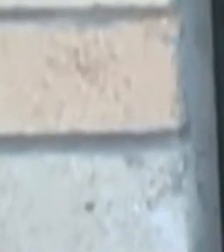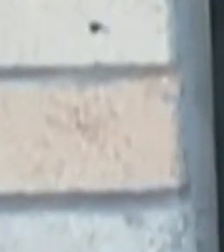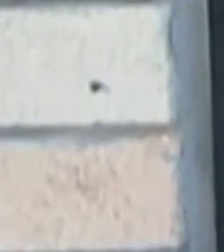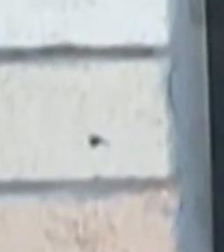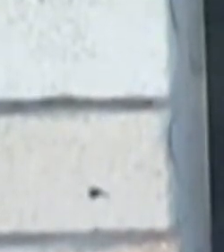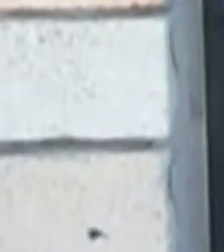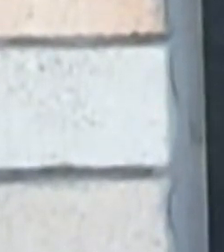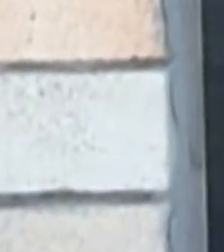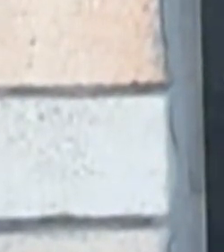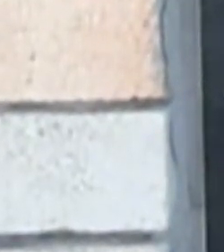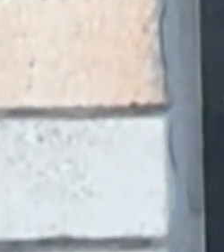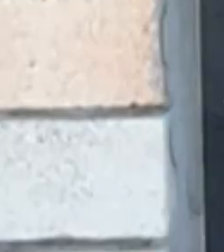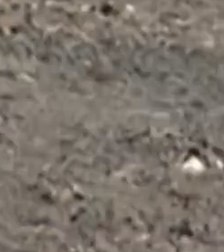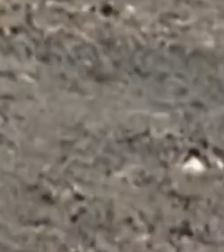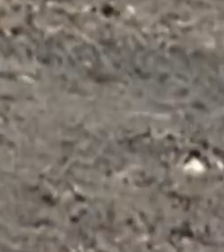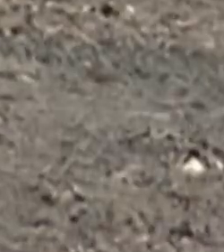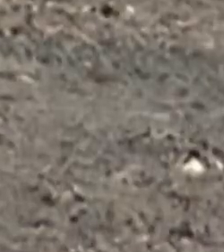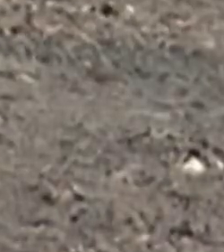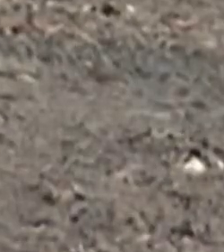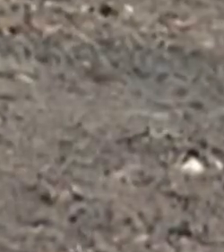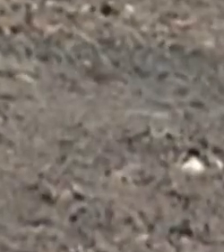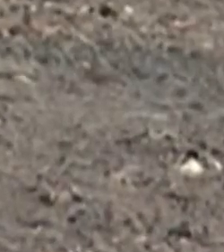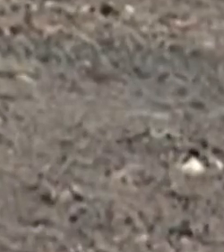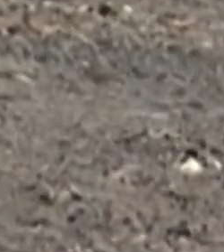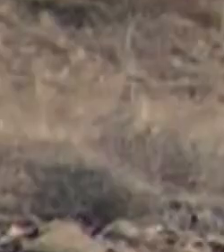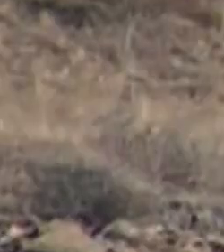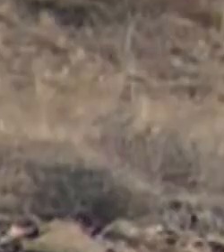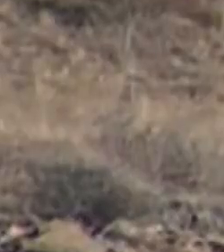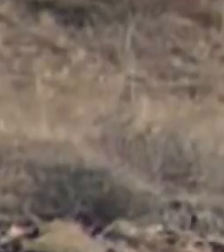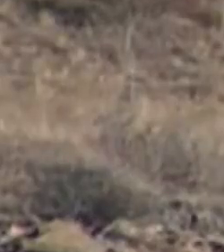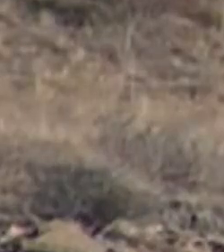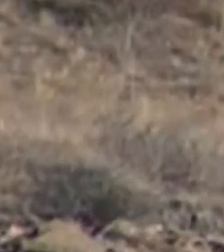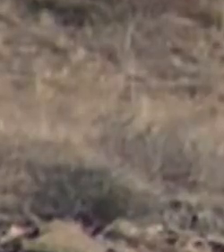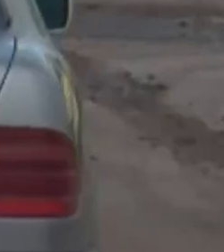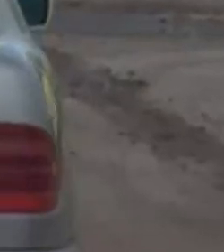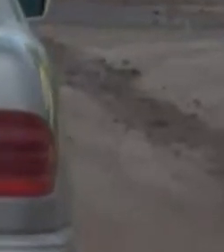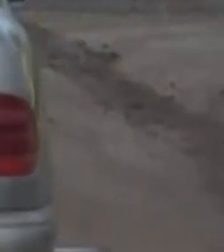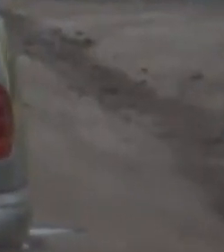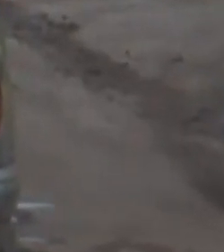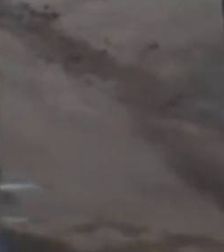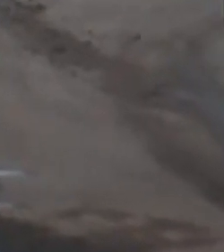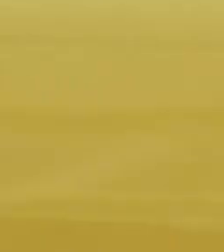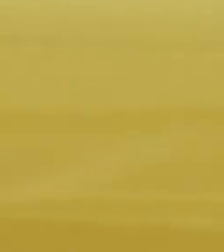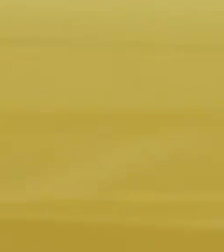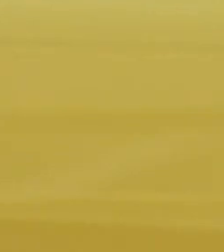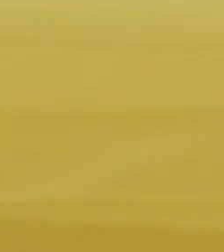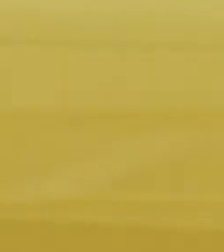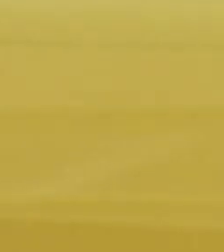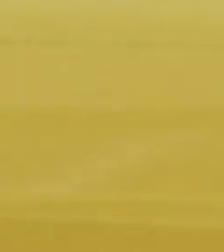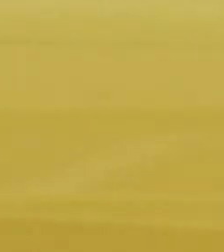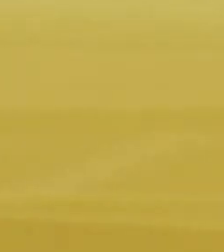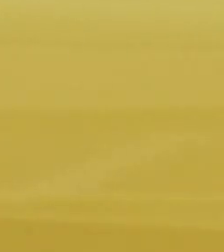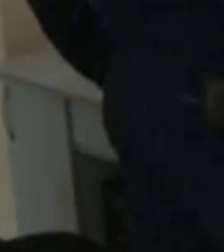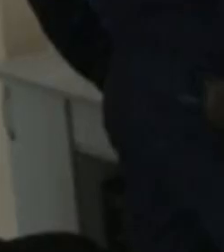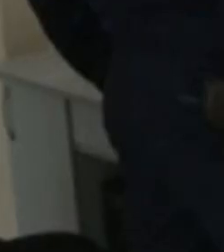самооборона почему гибели пермира в карагандинской области подозревали пятерых а на скамье подсудимых оказался лишь один